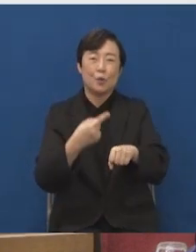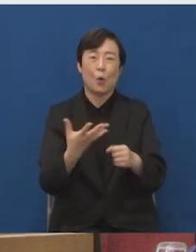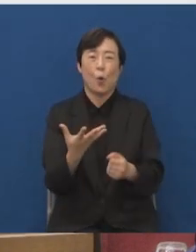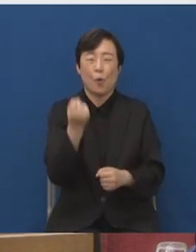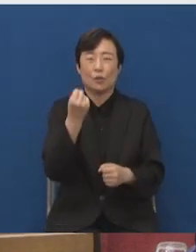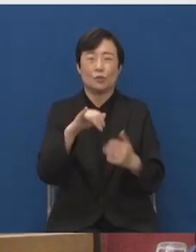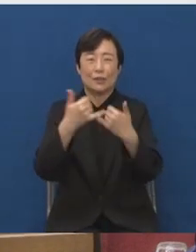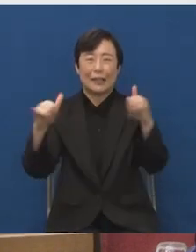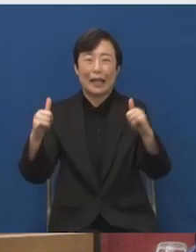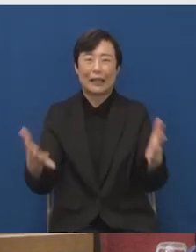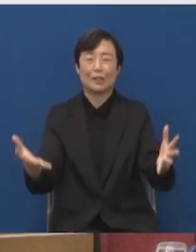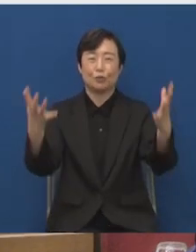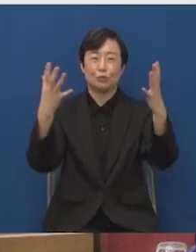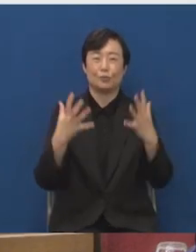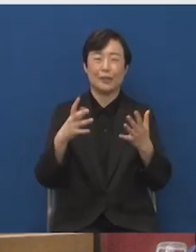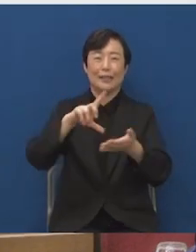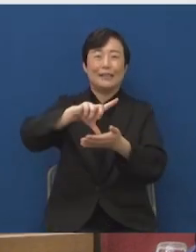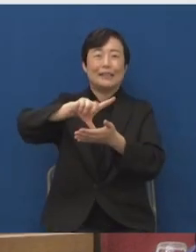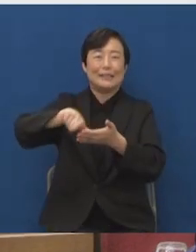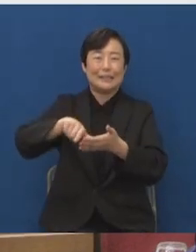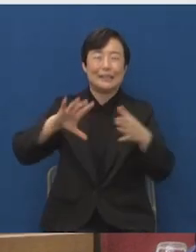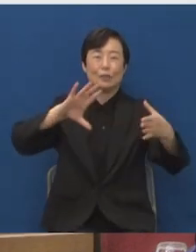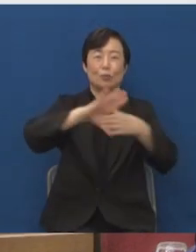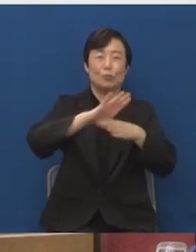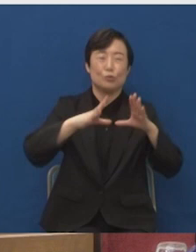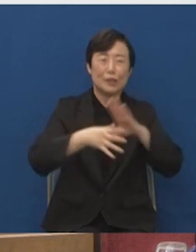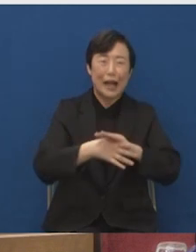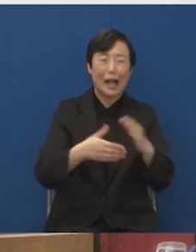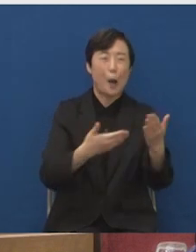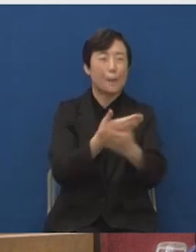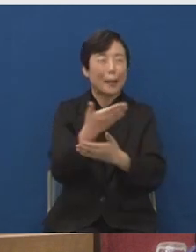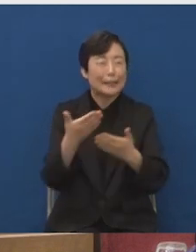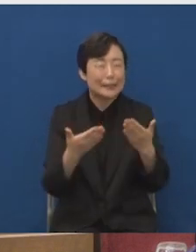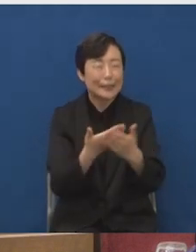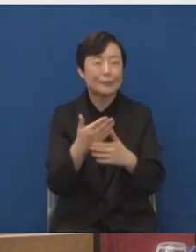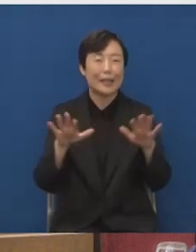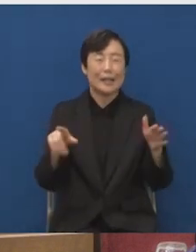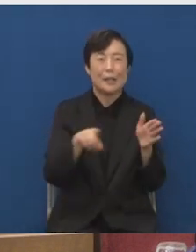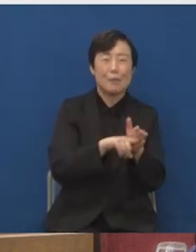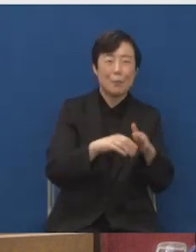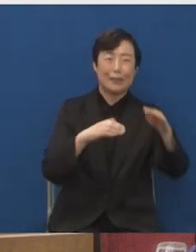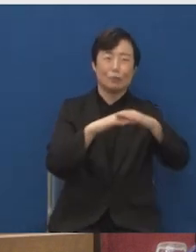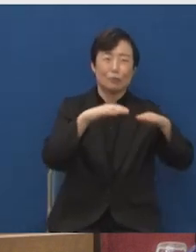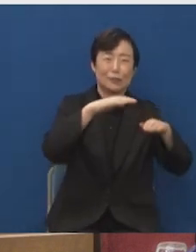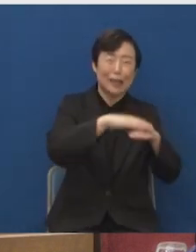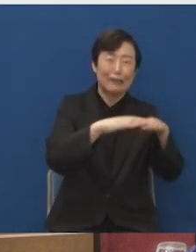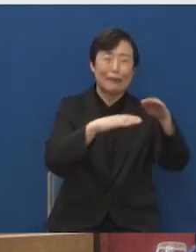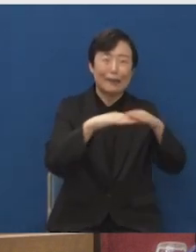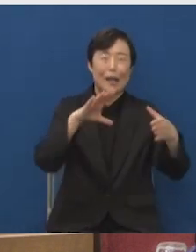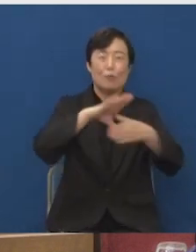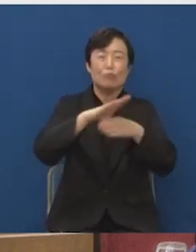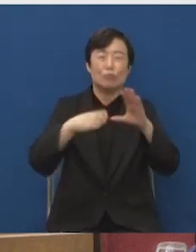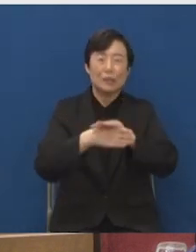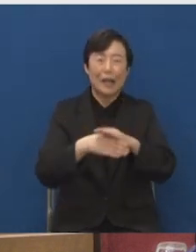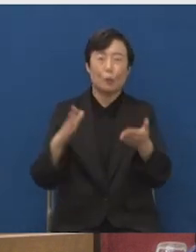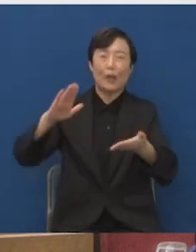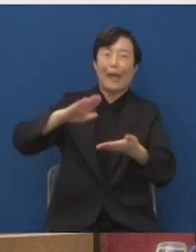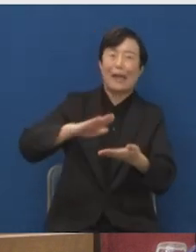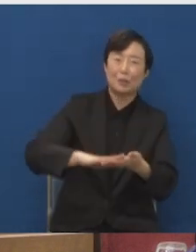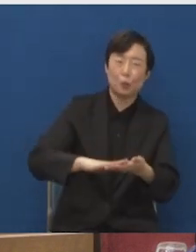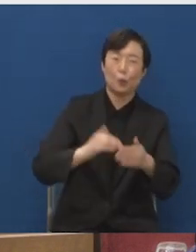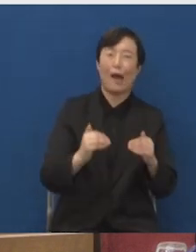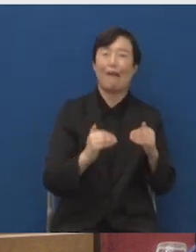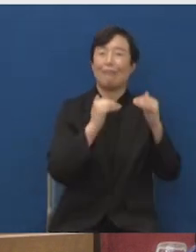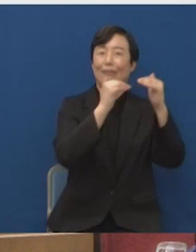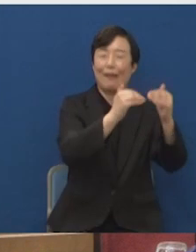や文化と混じり合うことにより、これまで大切に培ってきた文化の継承発展に加え、新た